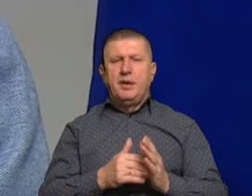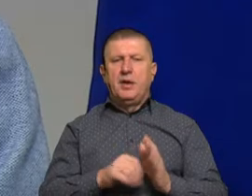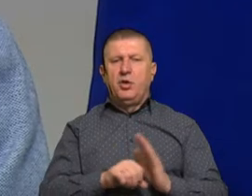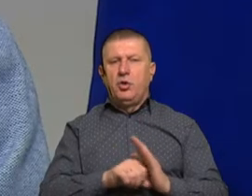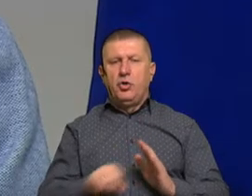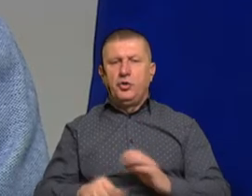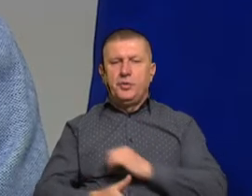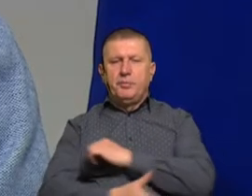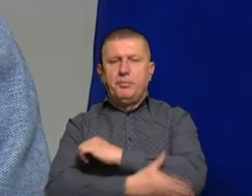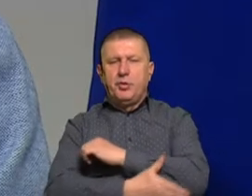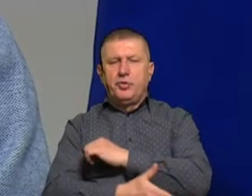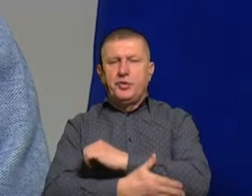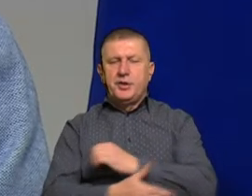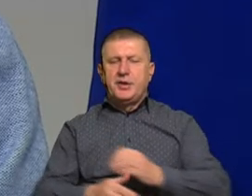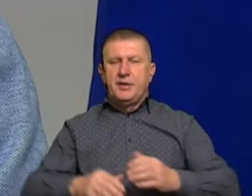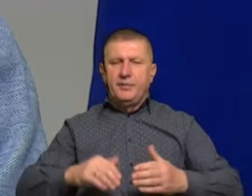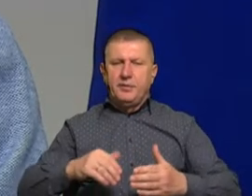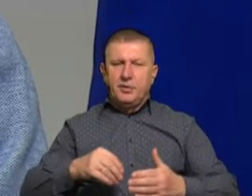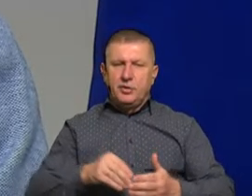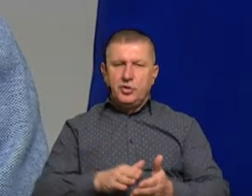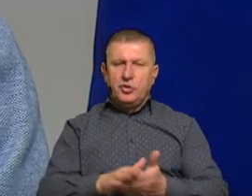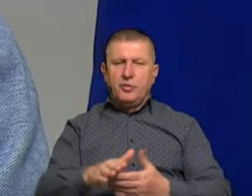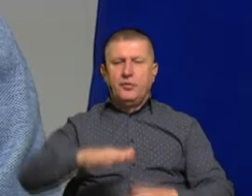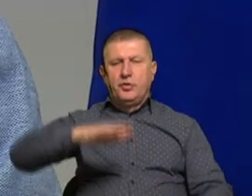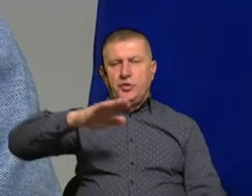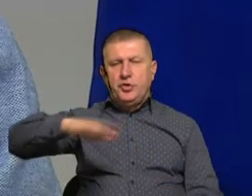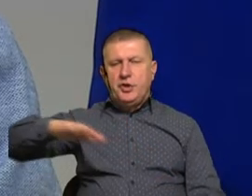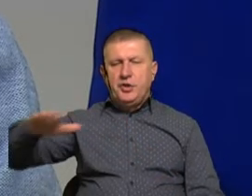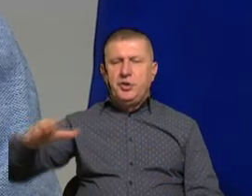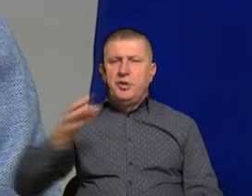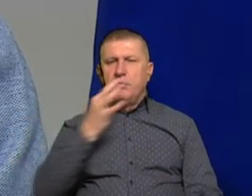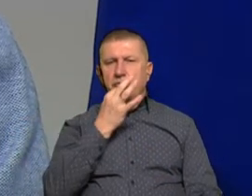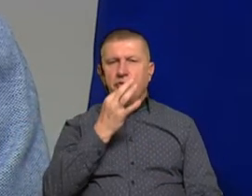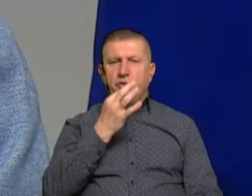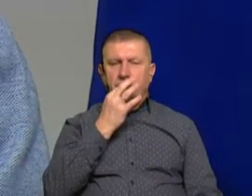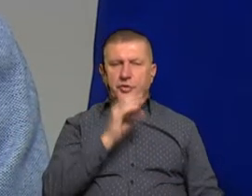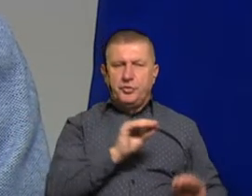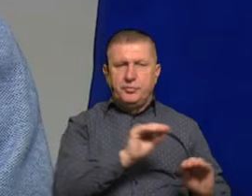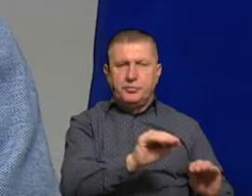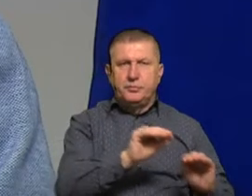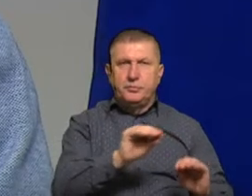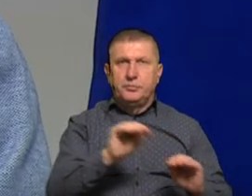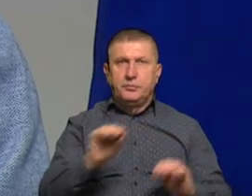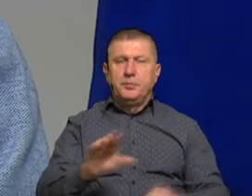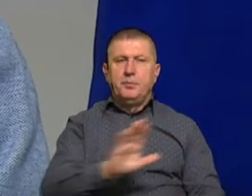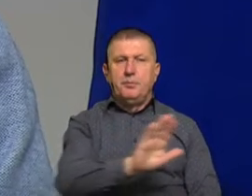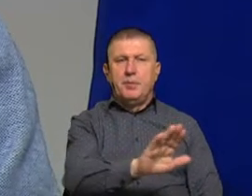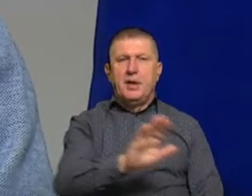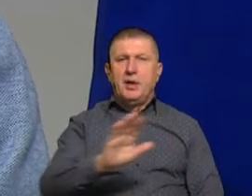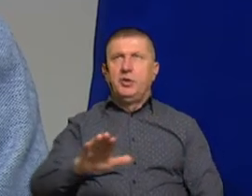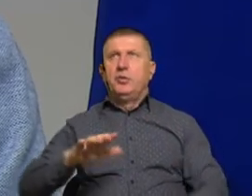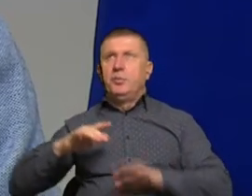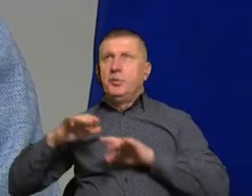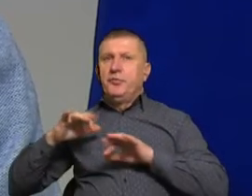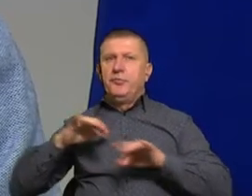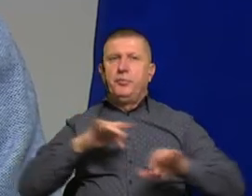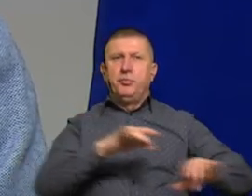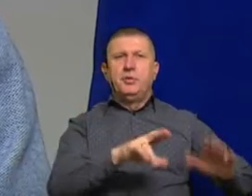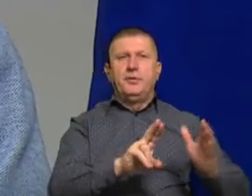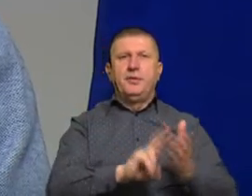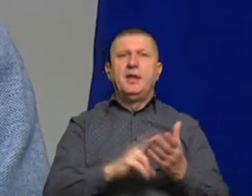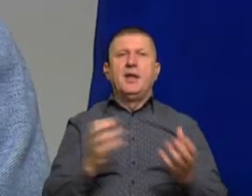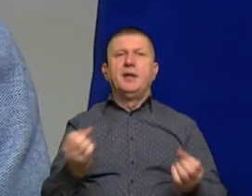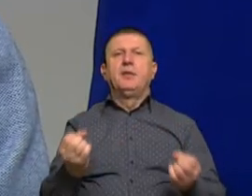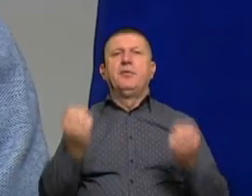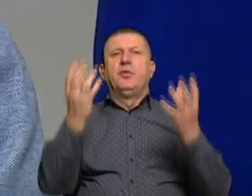podstaw, tak? Czyli zaczynamy od edukowania dzieciaków, młodzieży, że mają wpływ na tworzenie miasta. Jeżeli będą wiedzieli, gdzie się